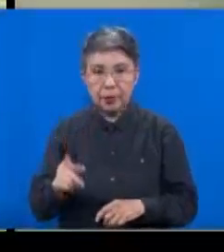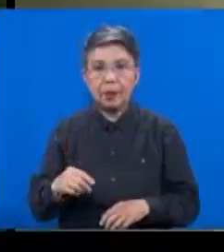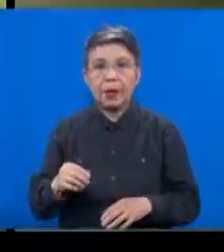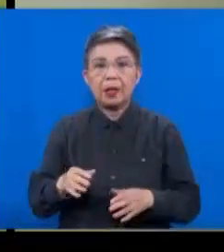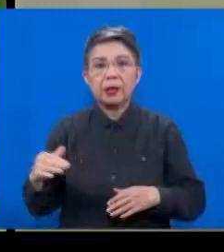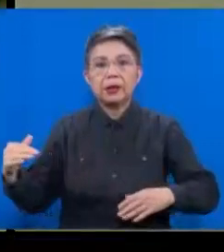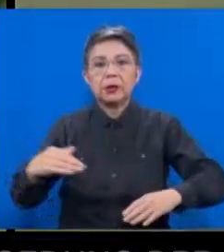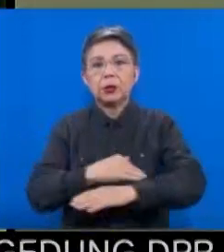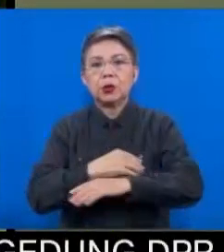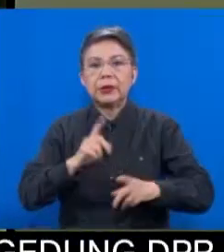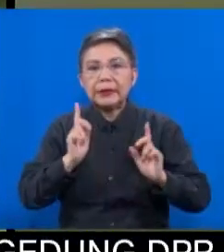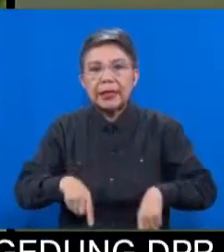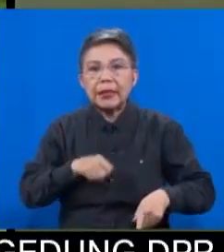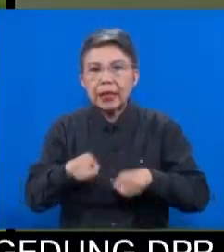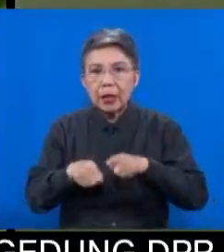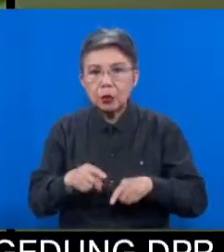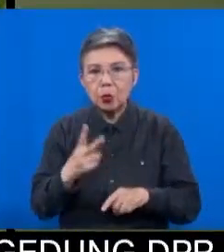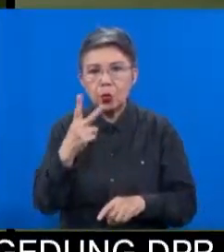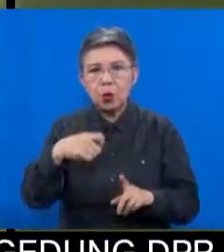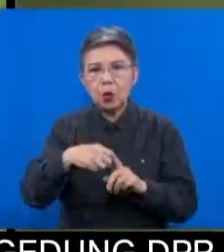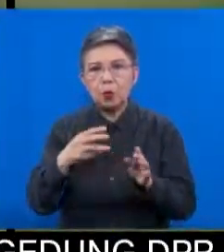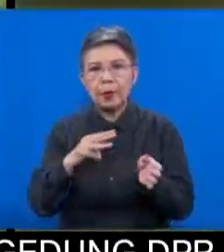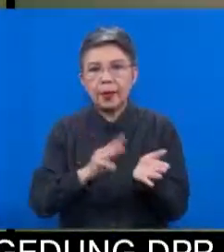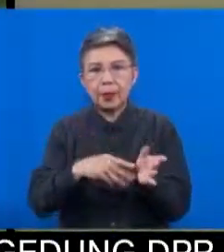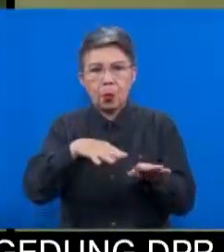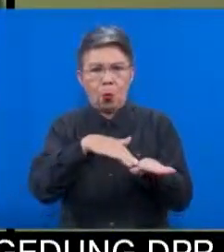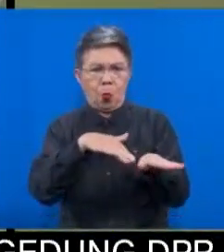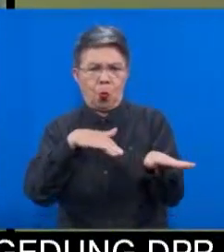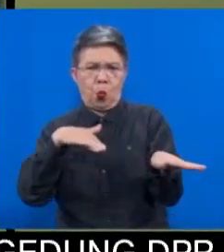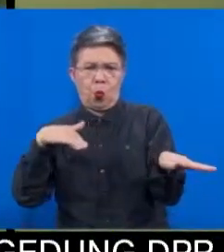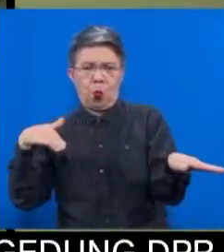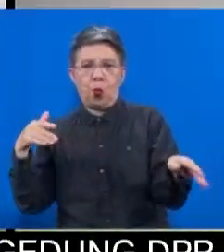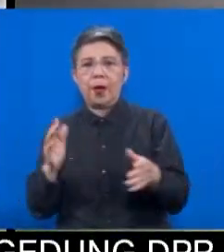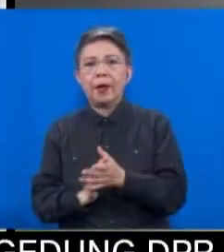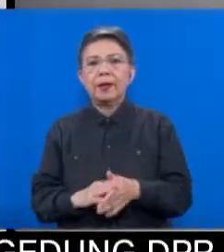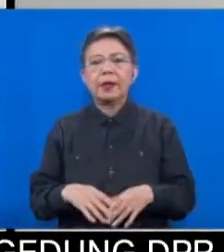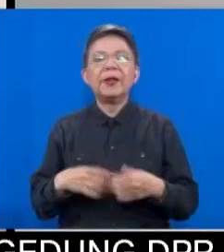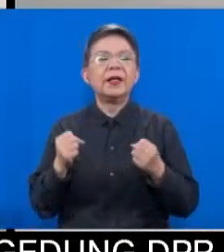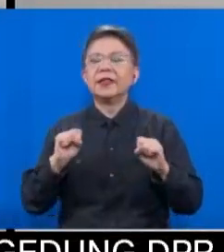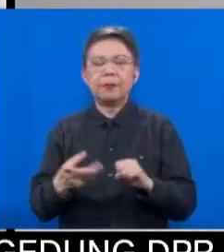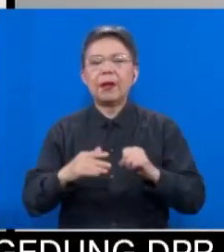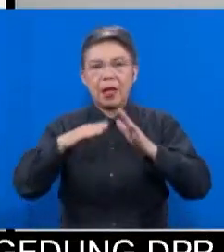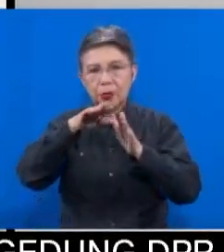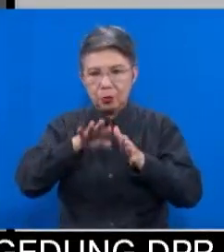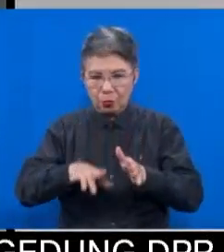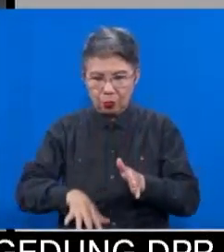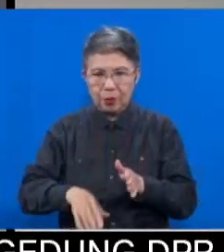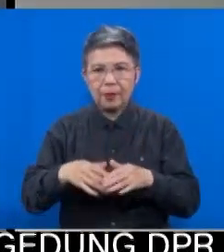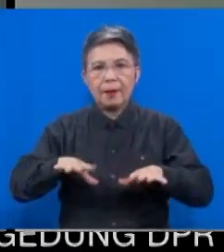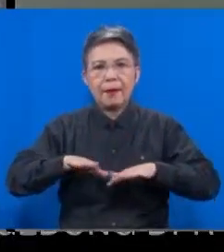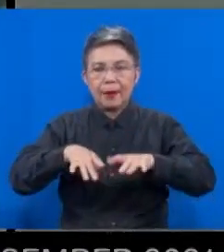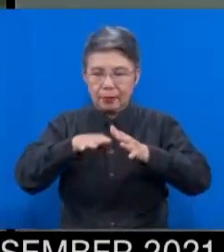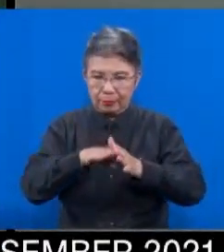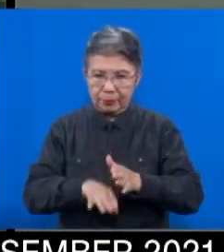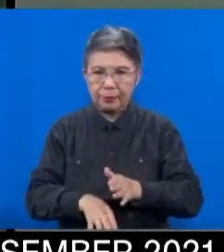lalu lintas terganggu hingga 2 km. Meski demikian, kondisinya tidak berlangsung lama karena luapan air segera